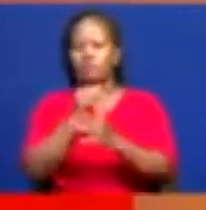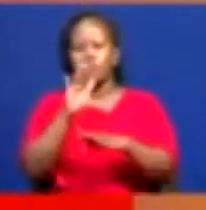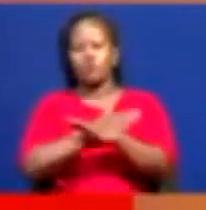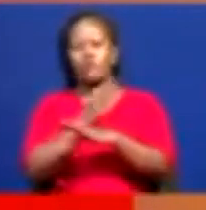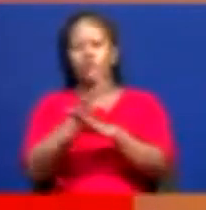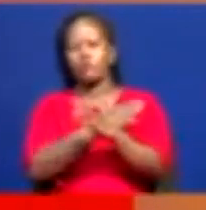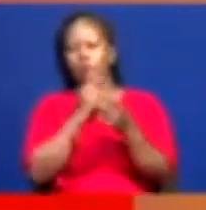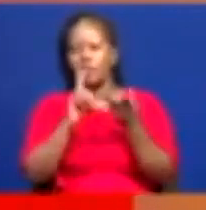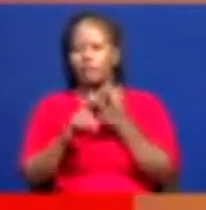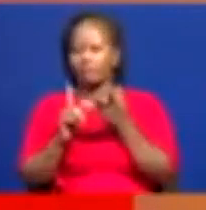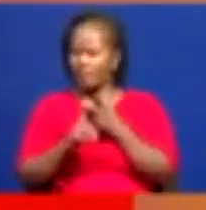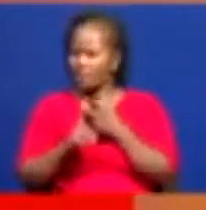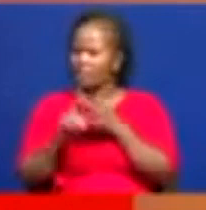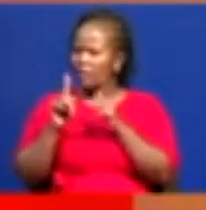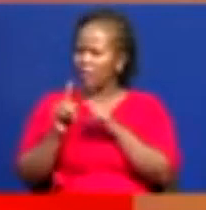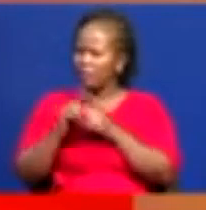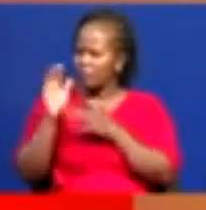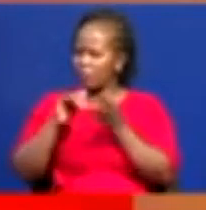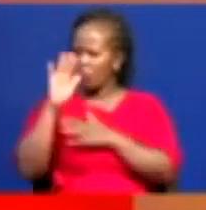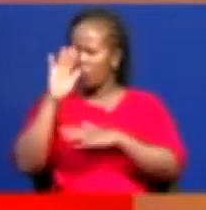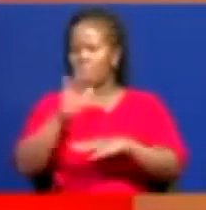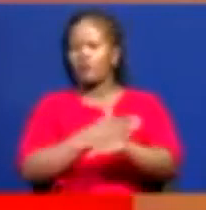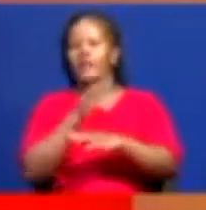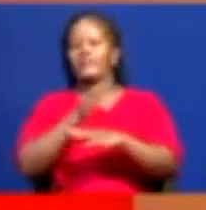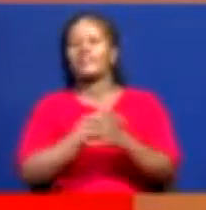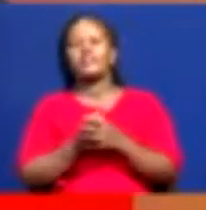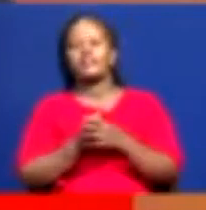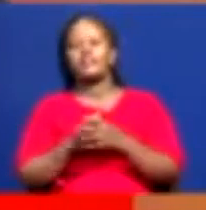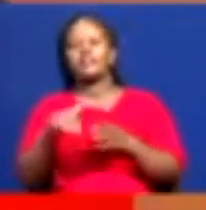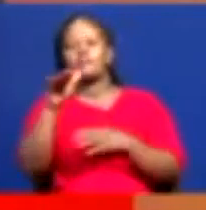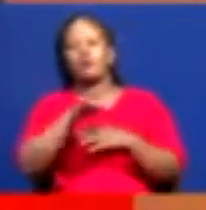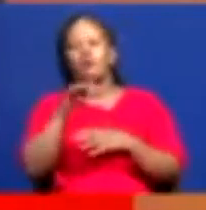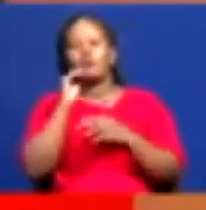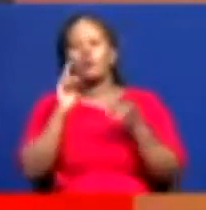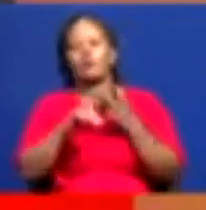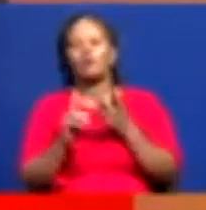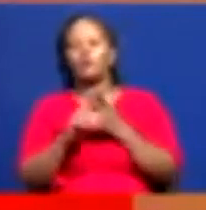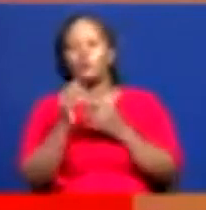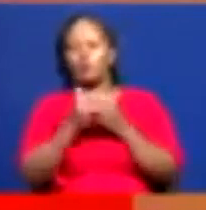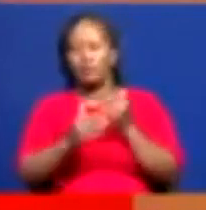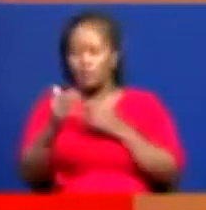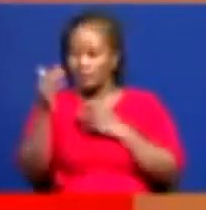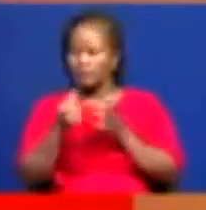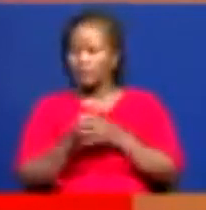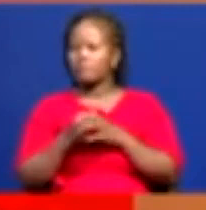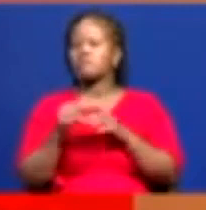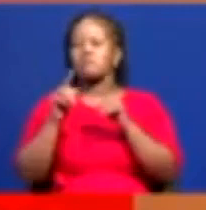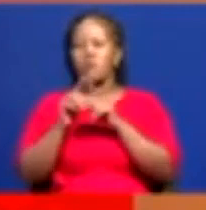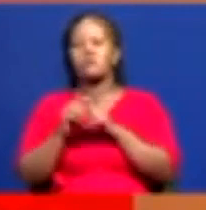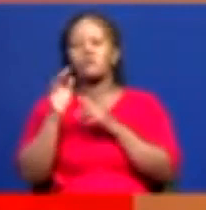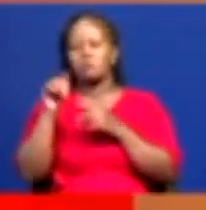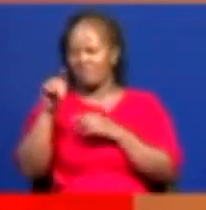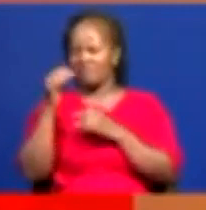katika upande wangu natetea wanamuziki, kwa maana hiyo ndio area yangu. Kwa hivyo wanamuziki wataomoka. Nazi nilikuelezea wakati tulikuwa hapa mara